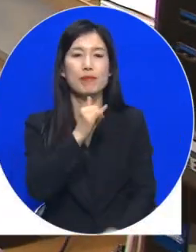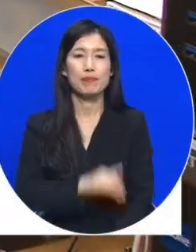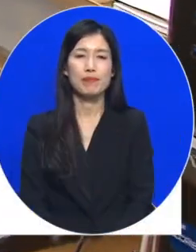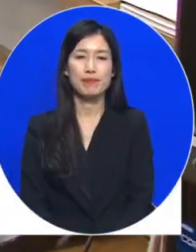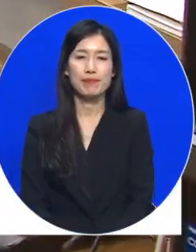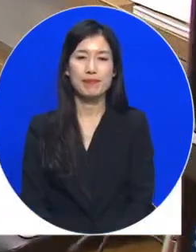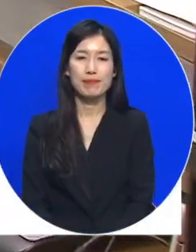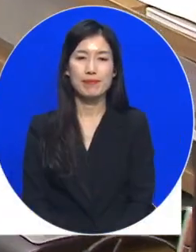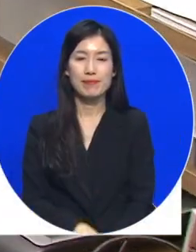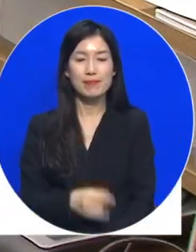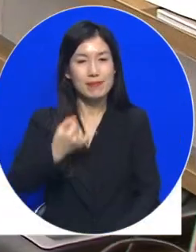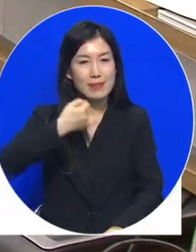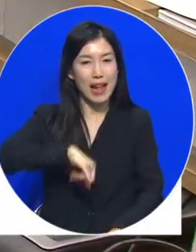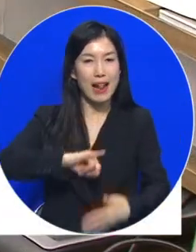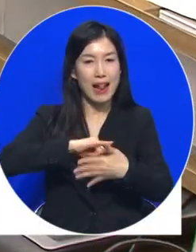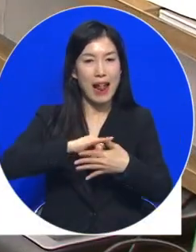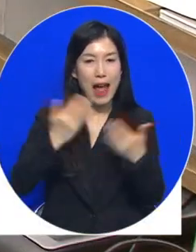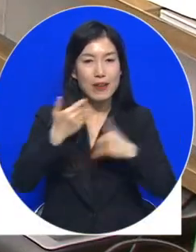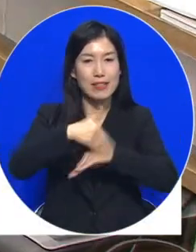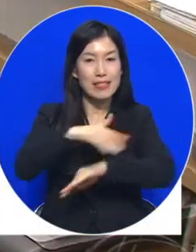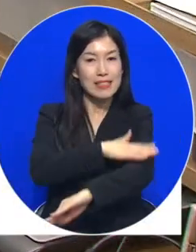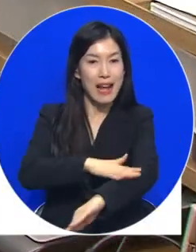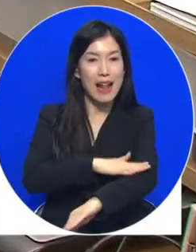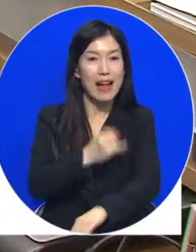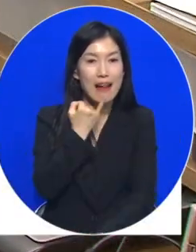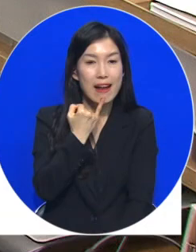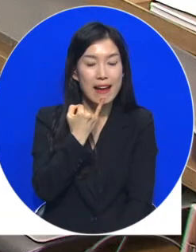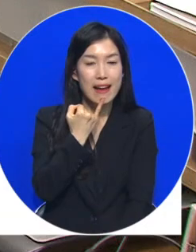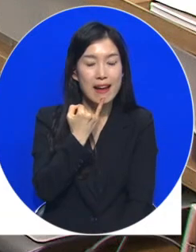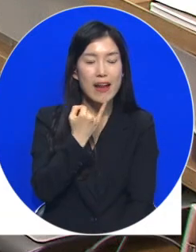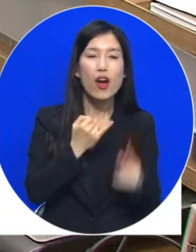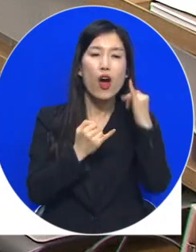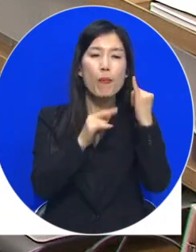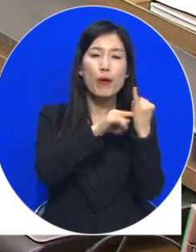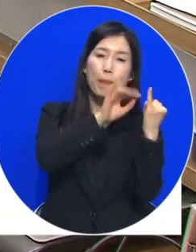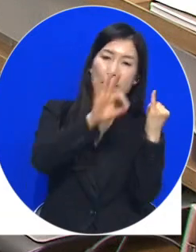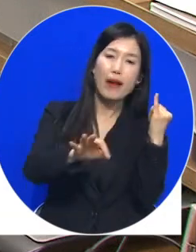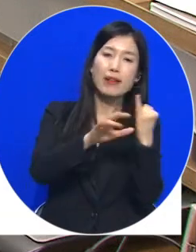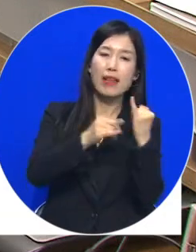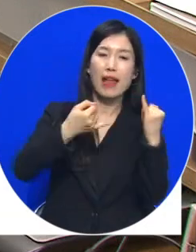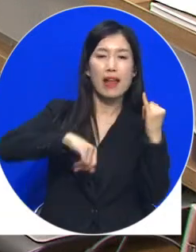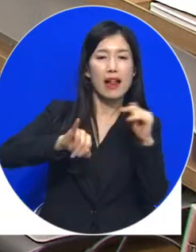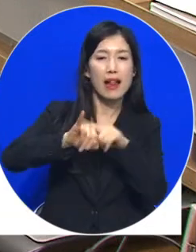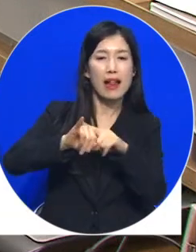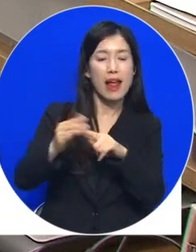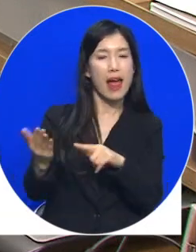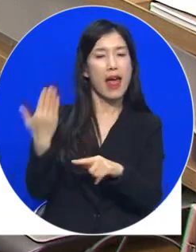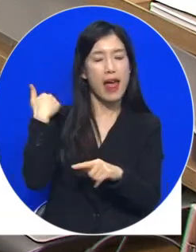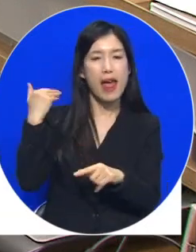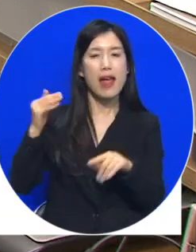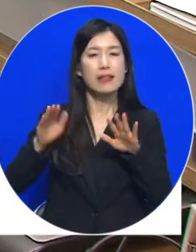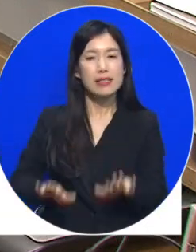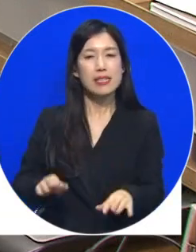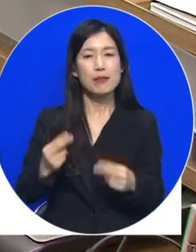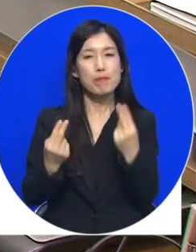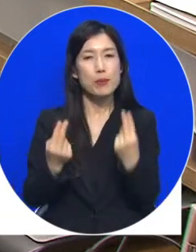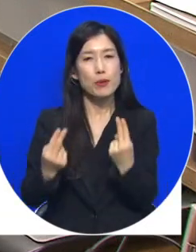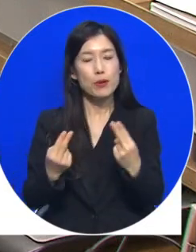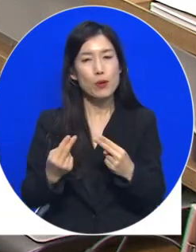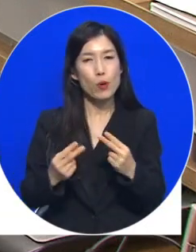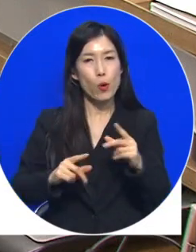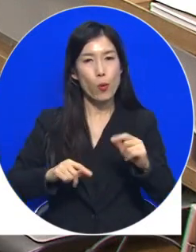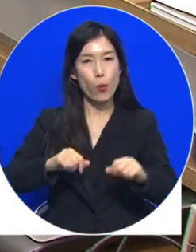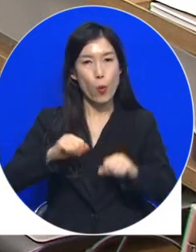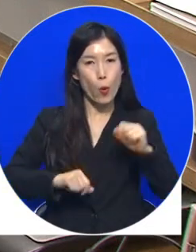민영이는 어떻게 학교를 요즘 잘 다니고 있나요 어머니 어머님이 보시기에는 은영이가 이정희가 비교해서 달라지는